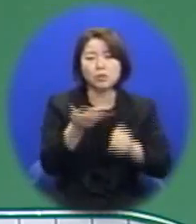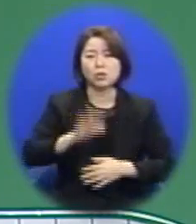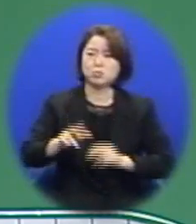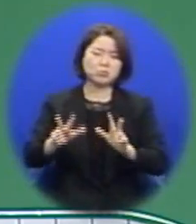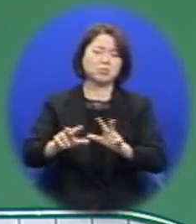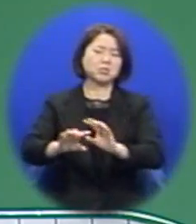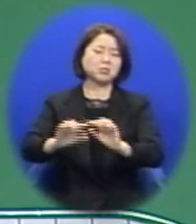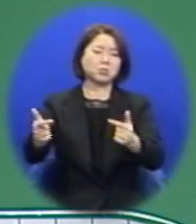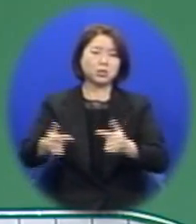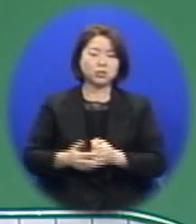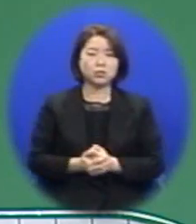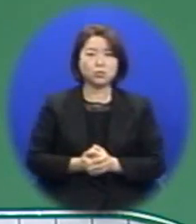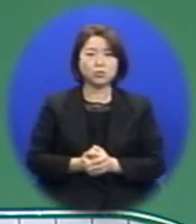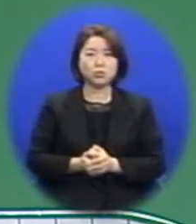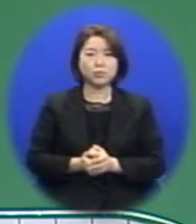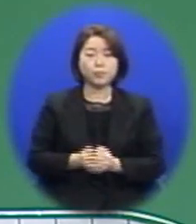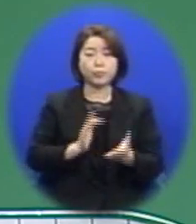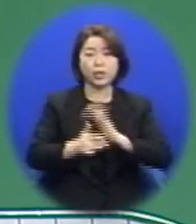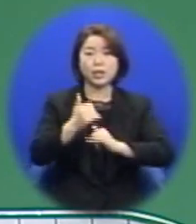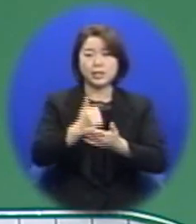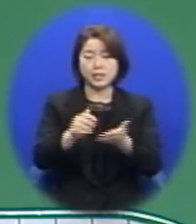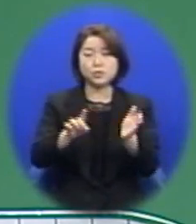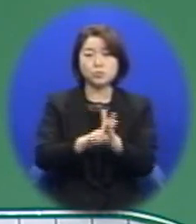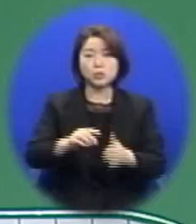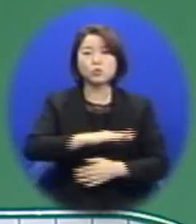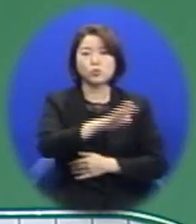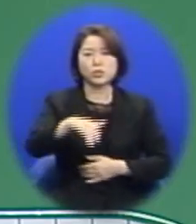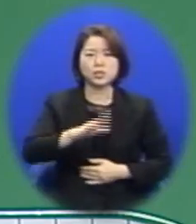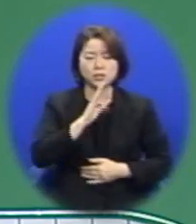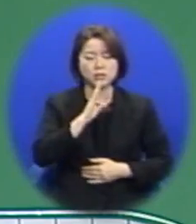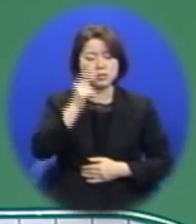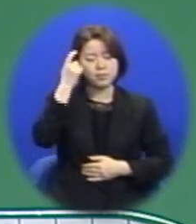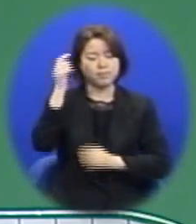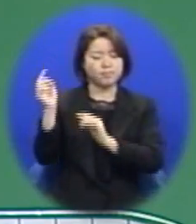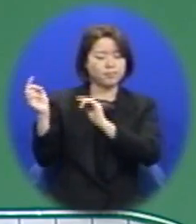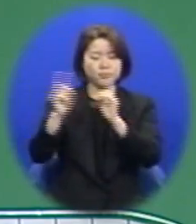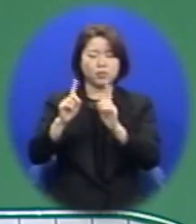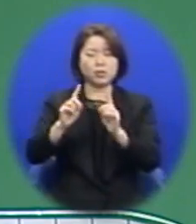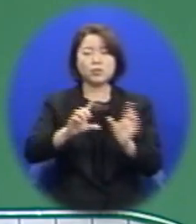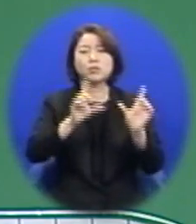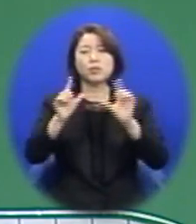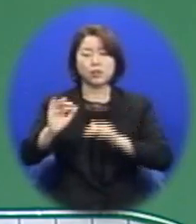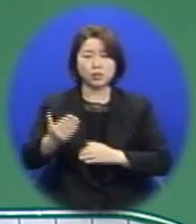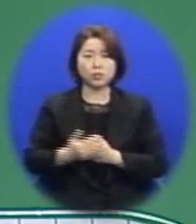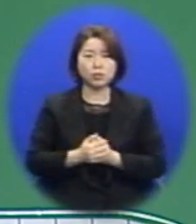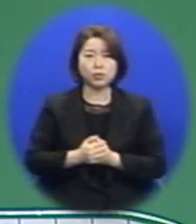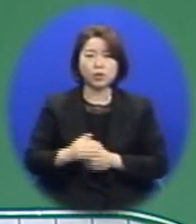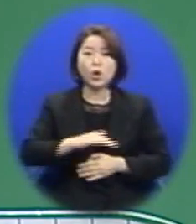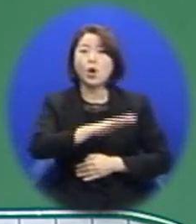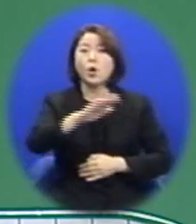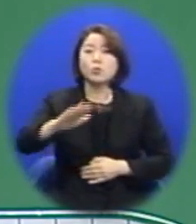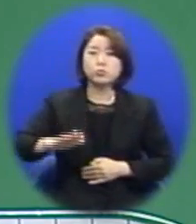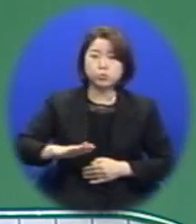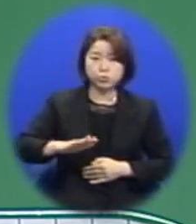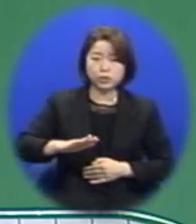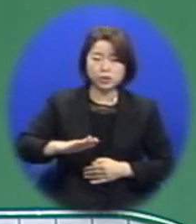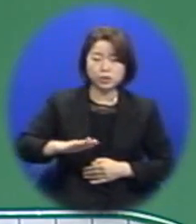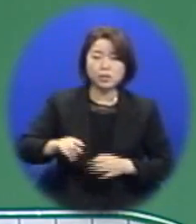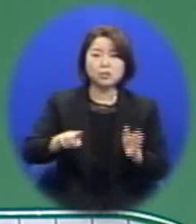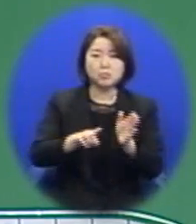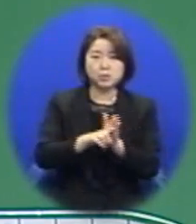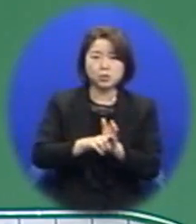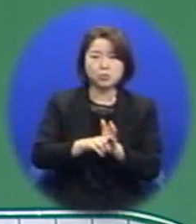예수 믿는 우리들이 이제는 진짜 정신 똑바로 차려야 하는 겁니다. 우리마저 우리의 믿음이